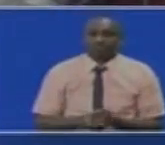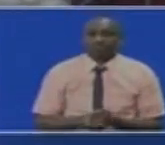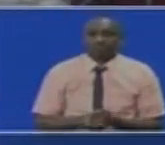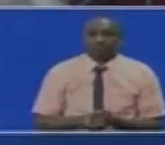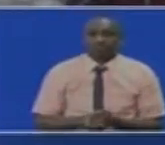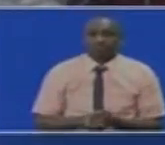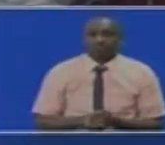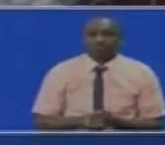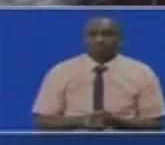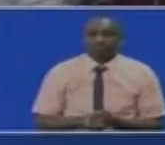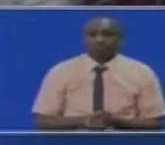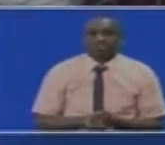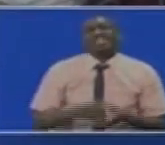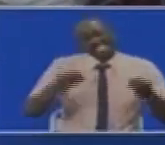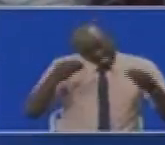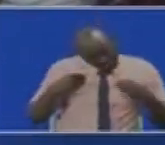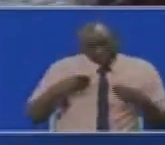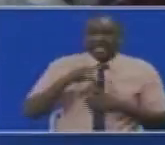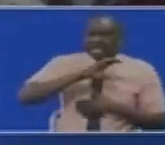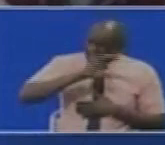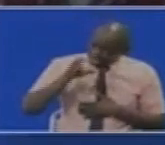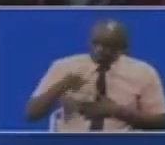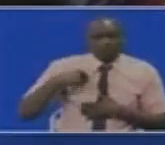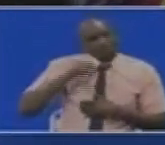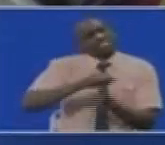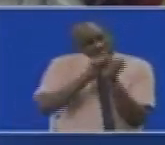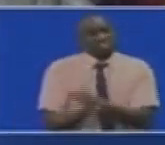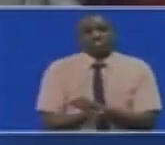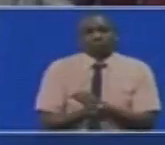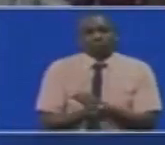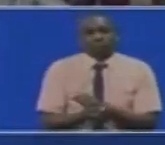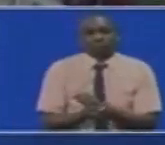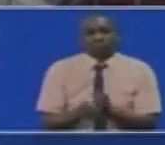And we given another count, the county zero number 48.